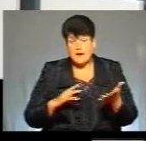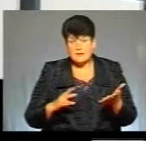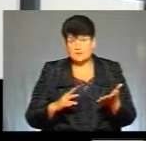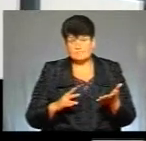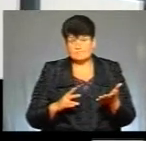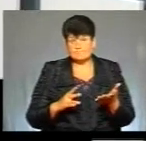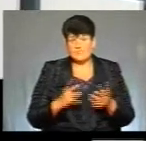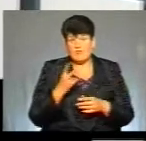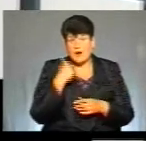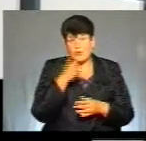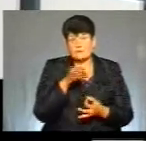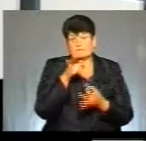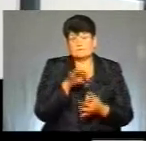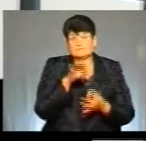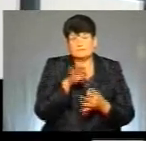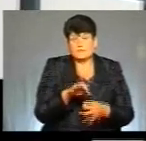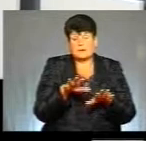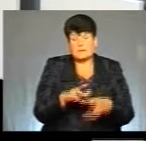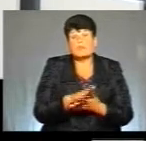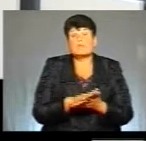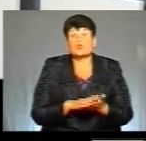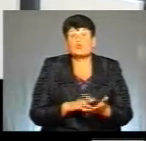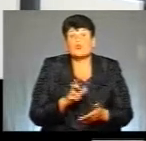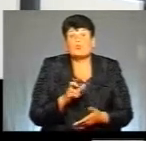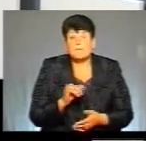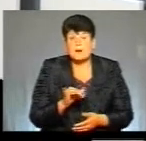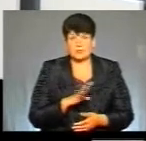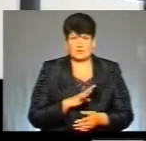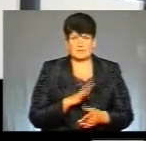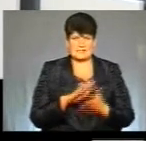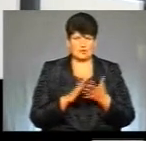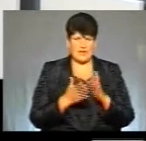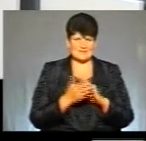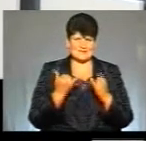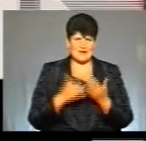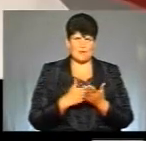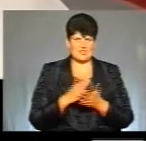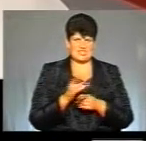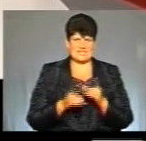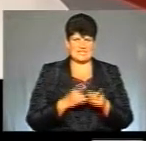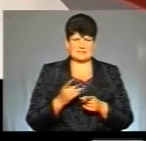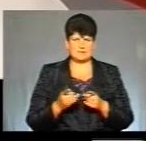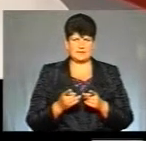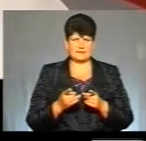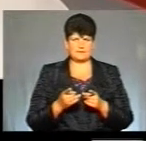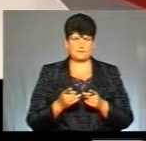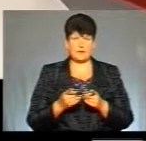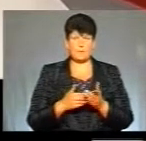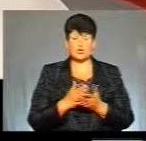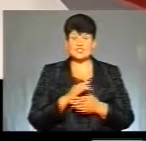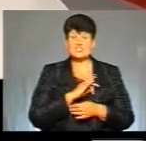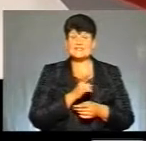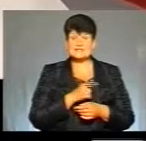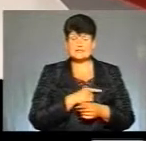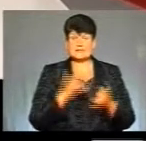рушив, і 2 роки він стояв на тому місці і продовжував би стояти, якщо б зараз ситуація докорінно політична не змінилася. Тому відповідні політичні сили, які зараз